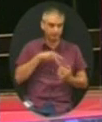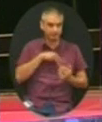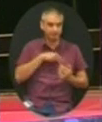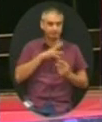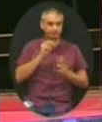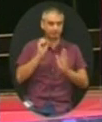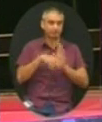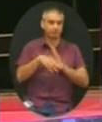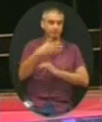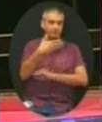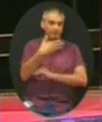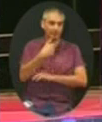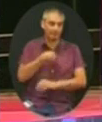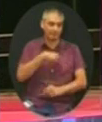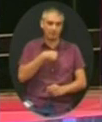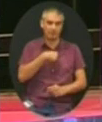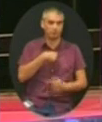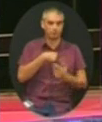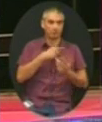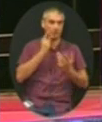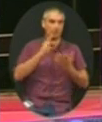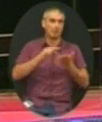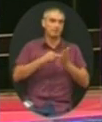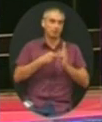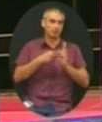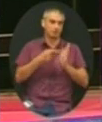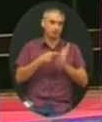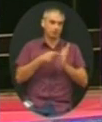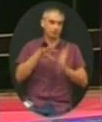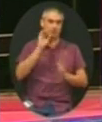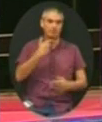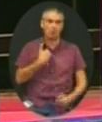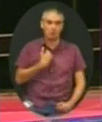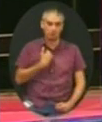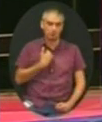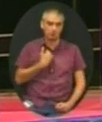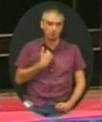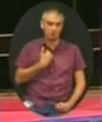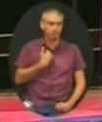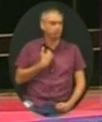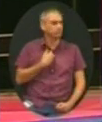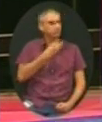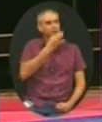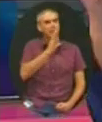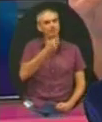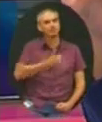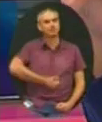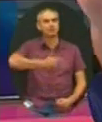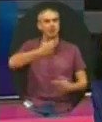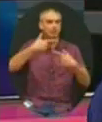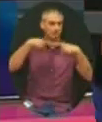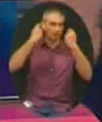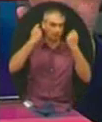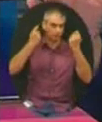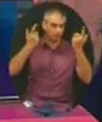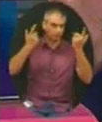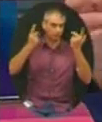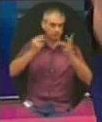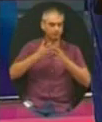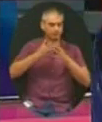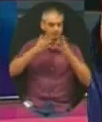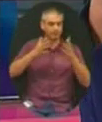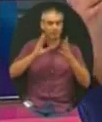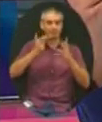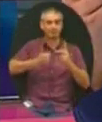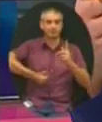על קופת המדינה, ואנחנו אמונים על המדיניות שלשמה נבחרנו. אבל השאלה אם שר תרבות, אנחנו נרחיב את זה טיפה,